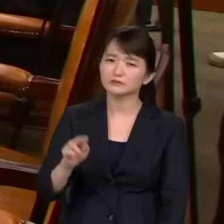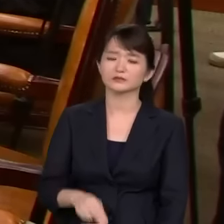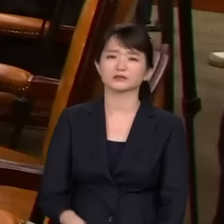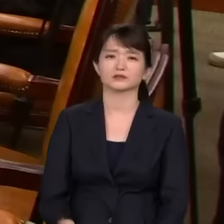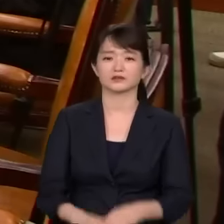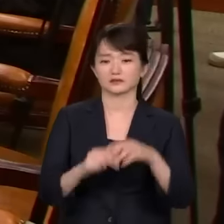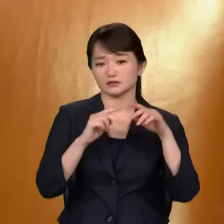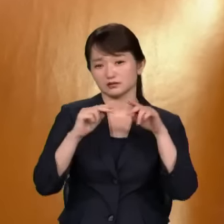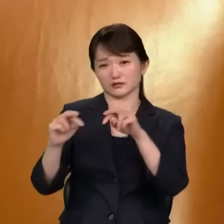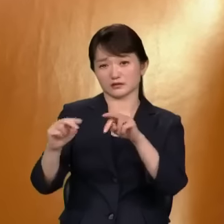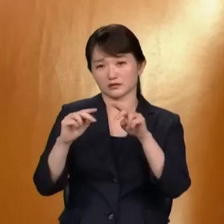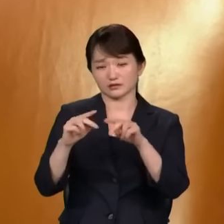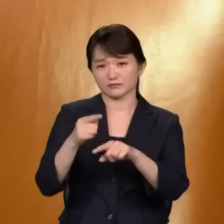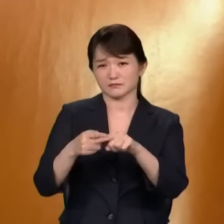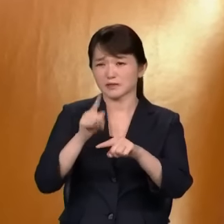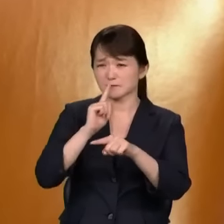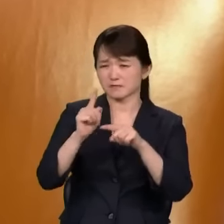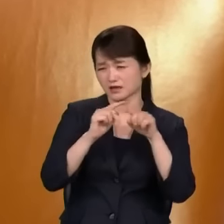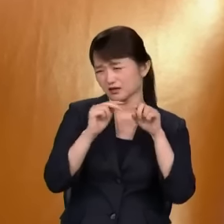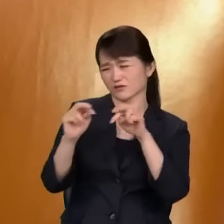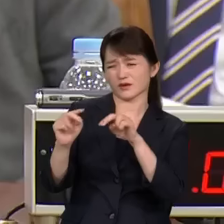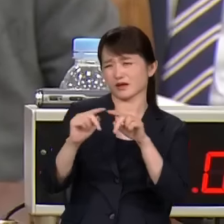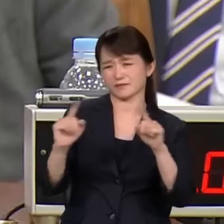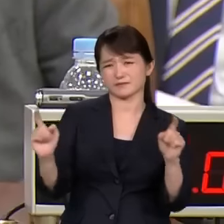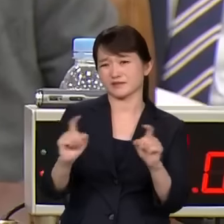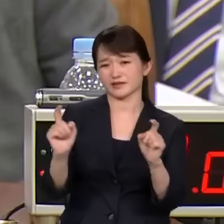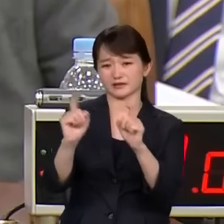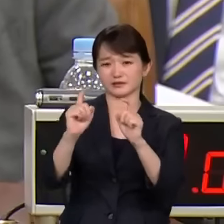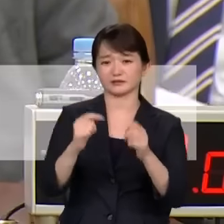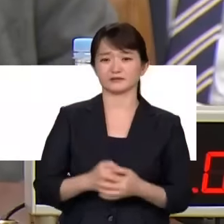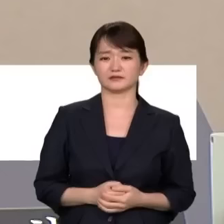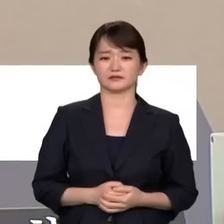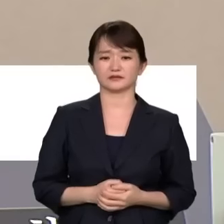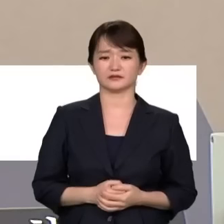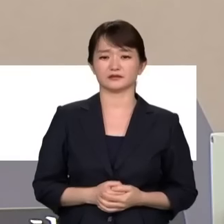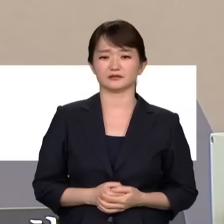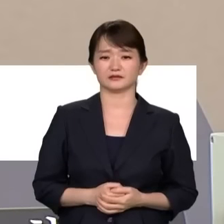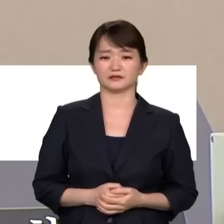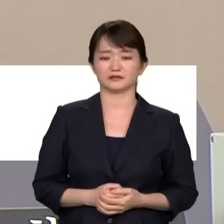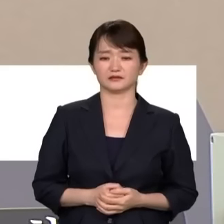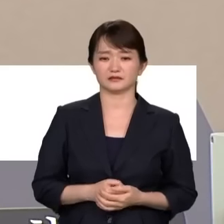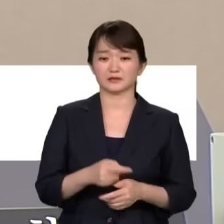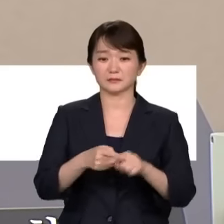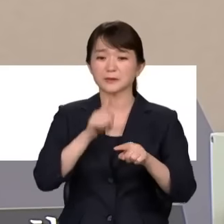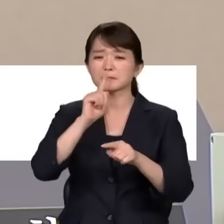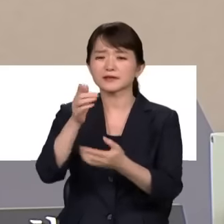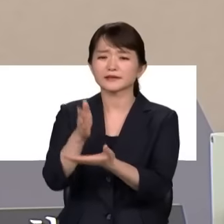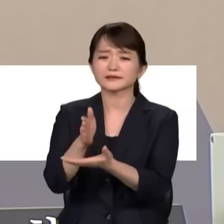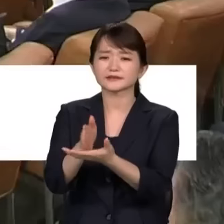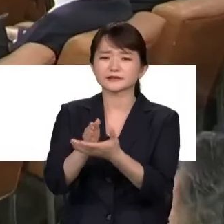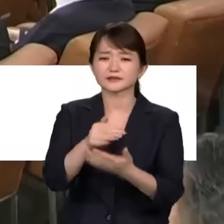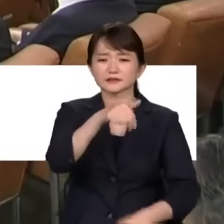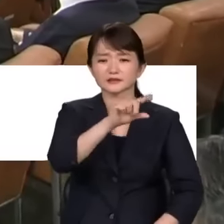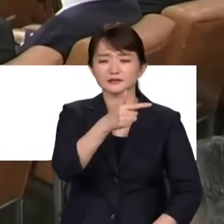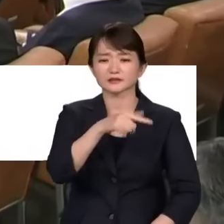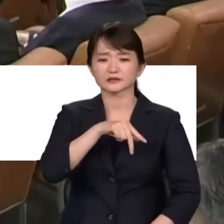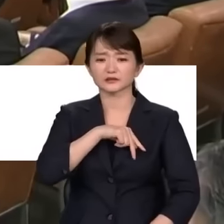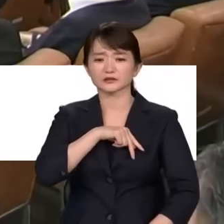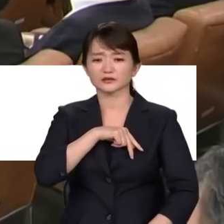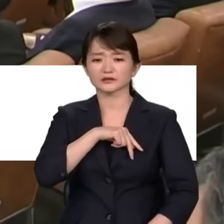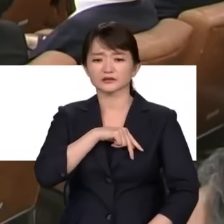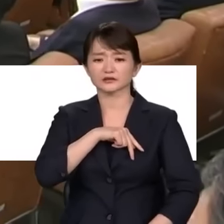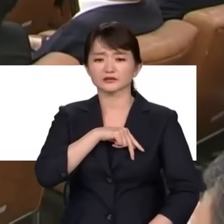설전 끝에 반말 논쟁이 벌어졌습니다. 저희 말씀 반말하지 마세요. 전현 의원님.